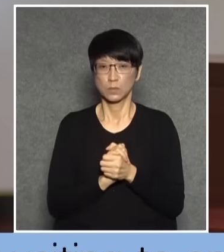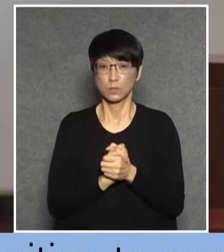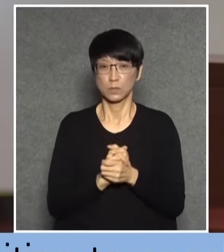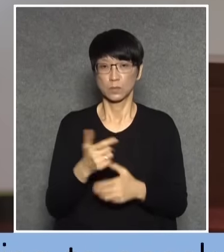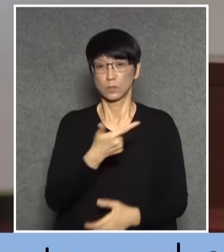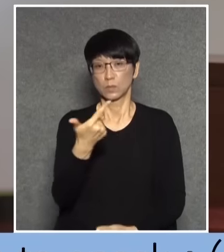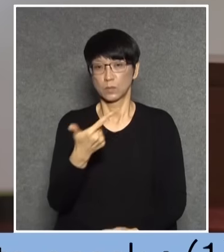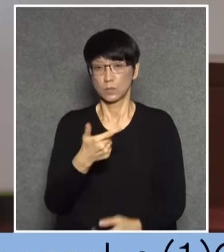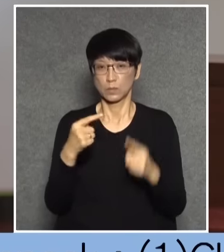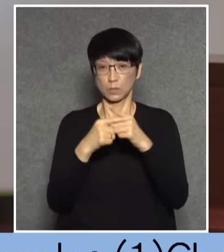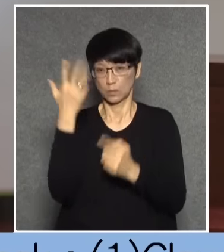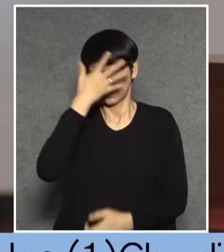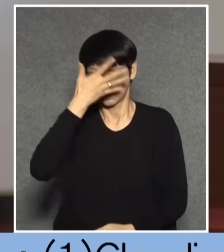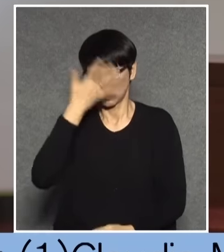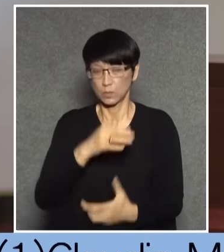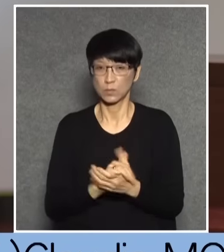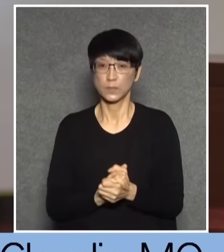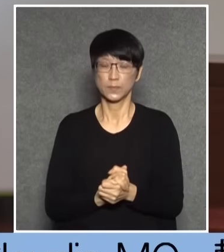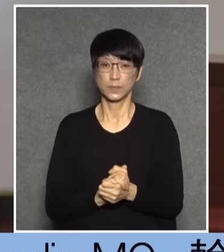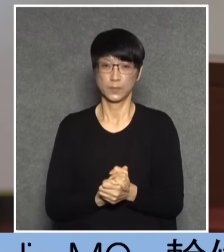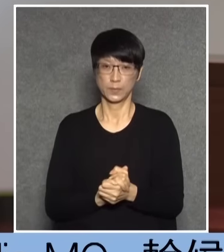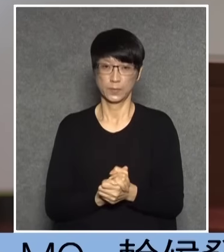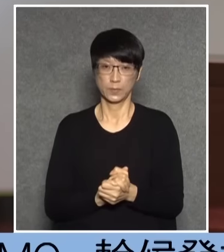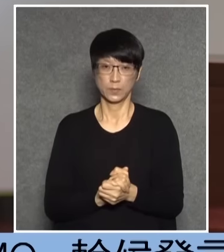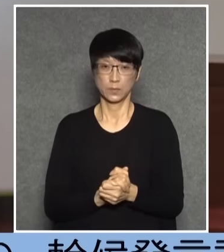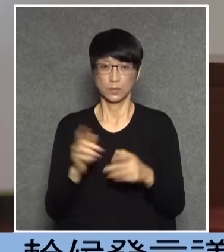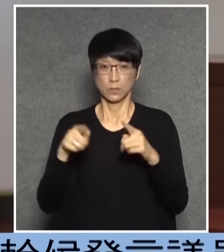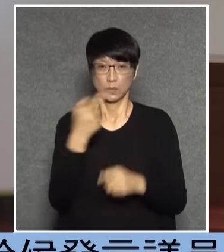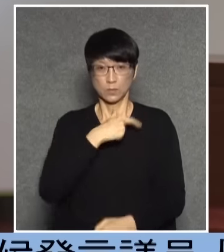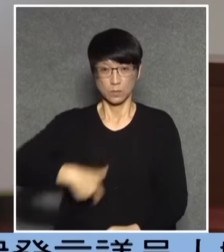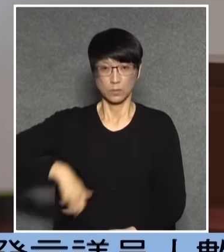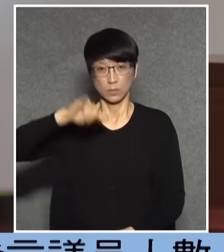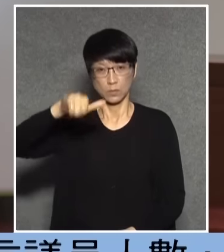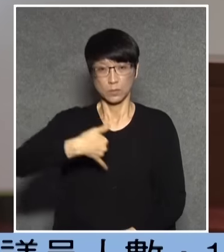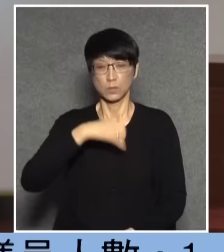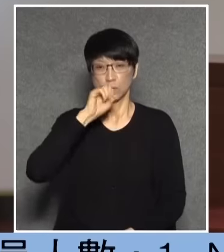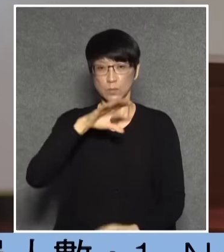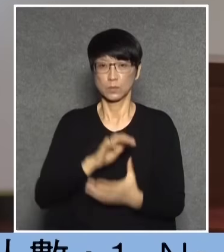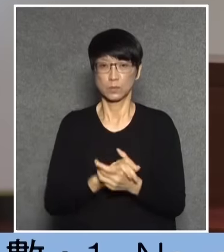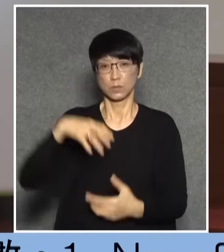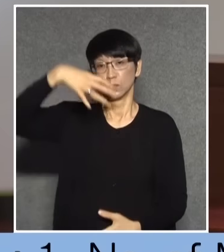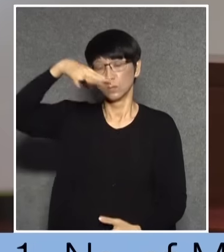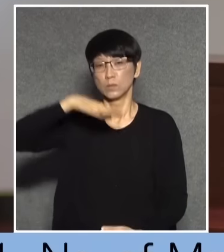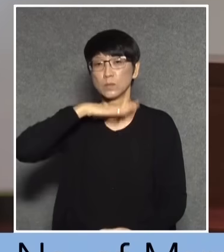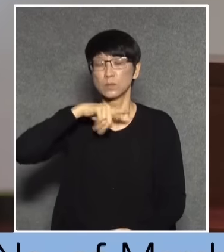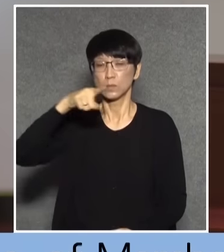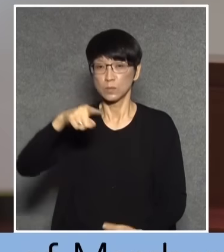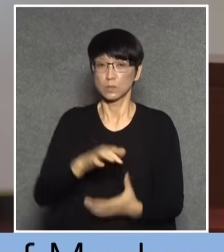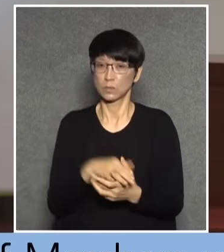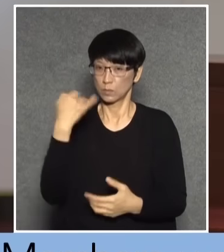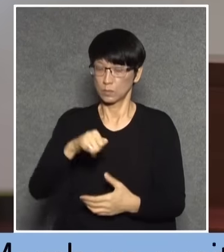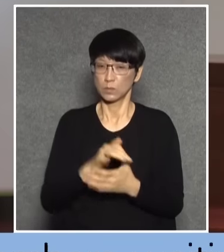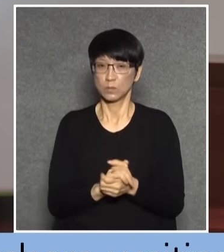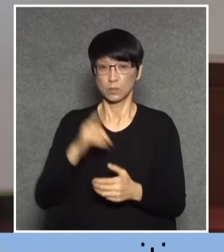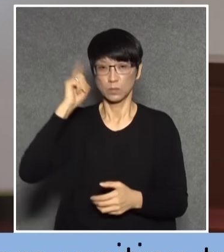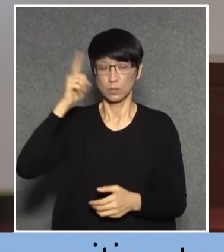嘛，大佬係咪？所以我希望即係話，其他嗰啲議員最好行入嚟講嘢啦，唔係我響鐘啊，等你今日過唔到㗎啦。聽日唔